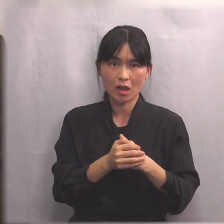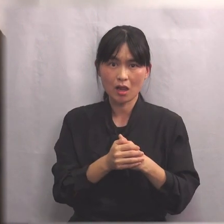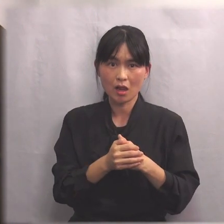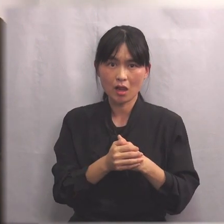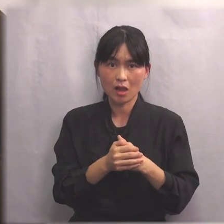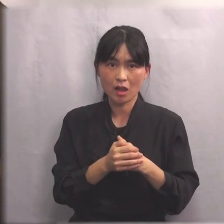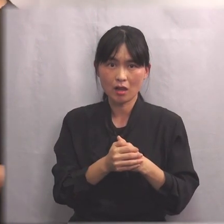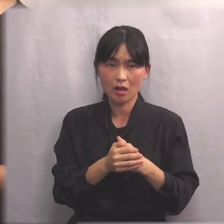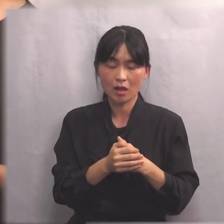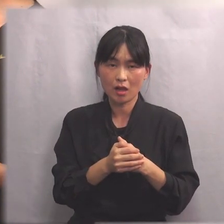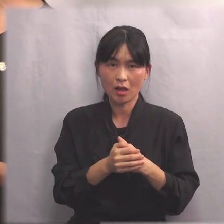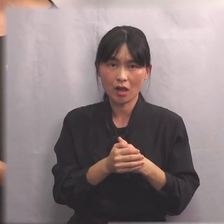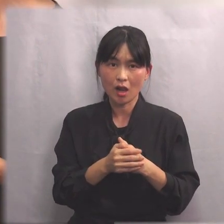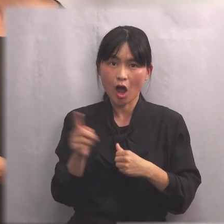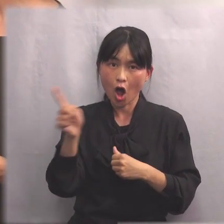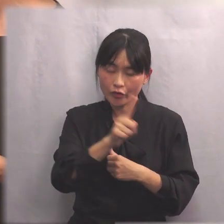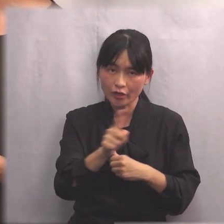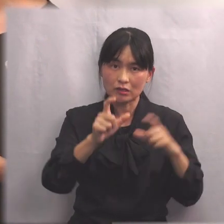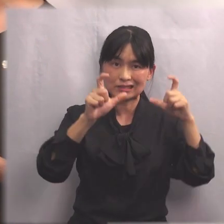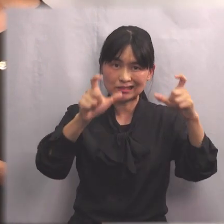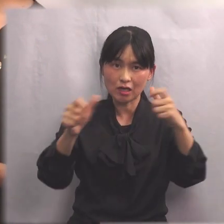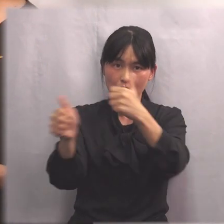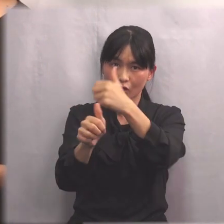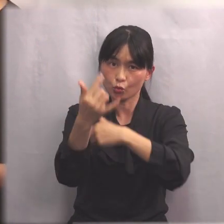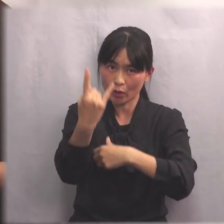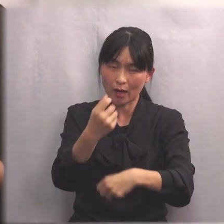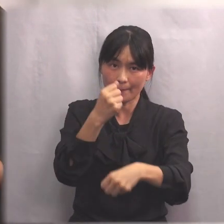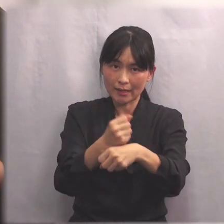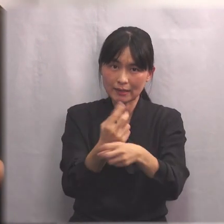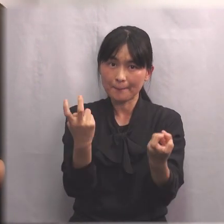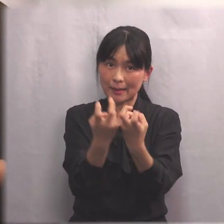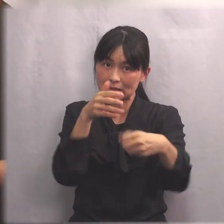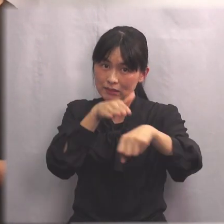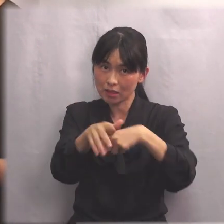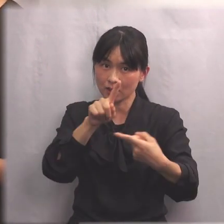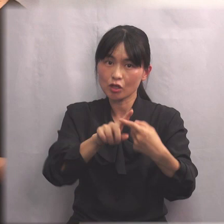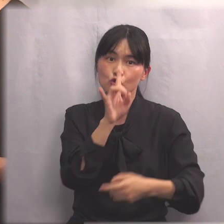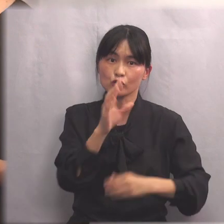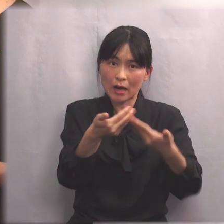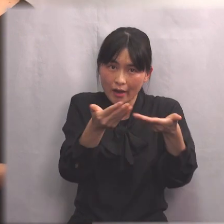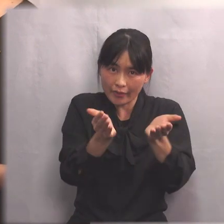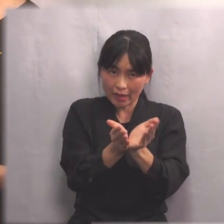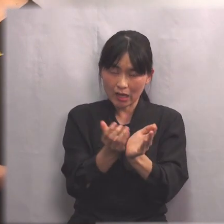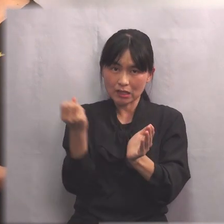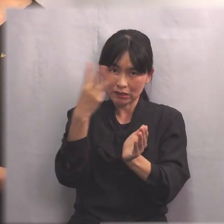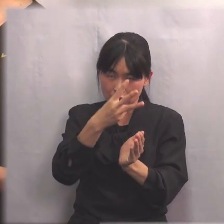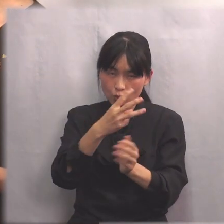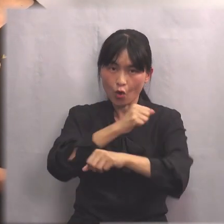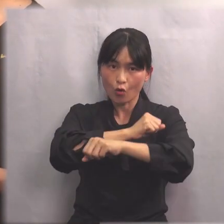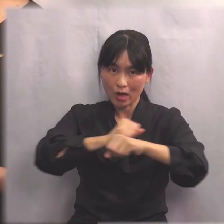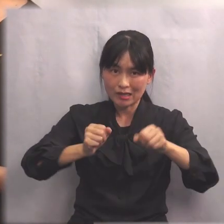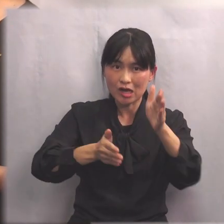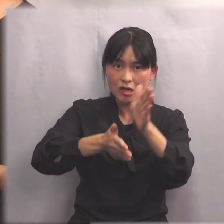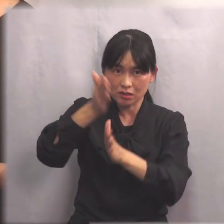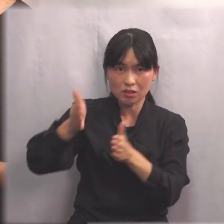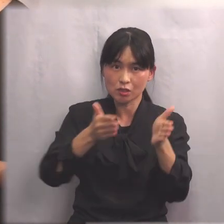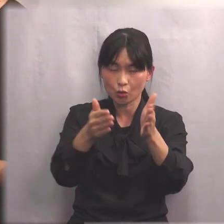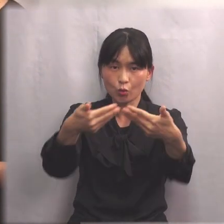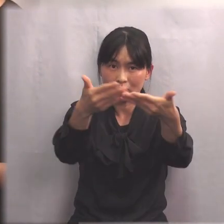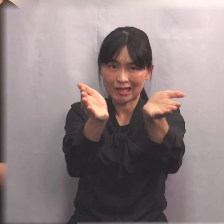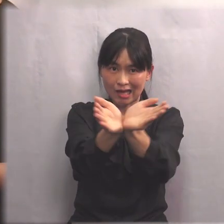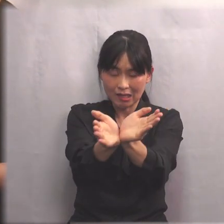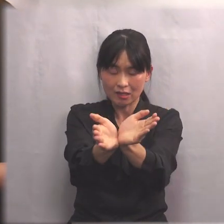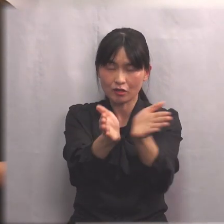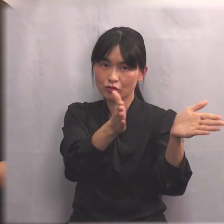제안입니다. 어떤 지역위원회를 선정할 것인가, 그 기준과 방식은 중앙당과 광역시도당이 협의해서